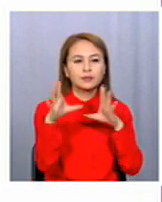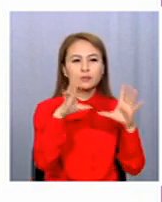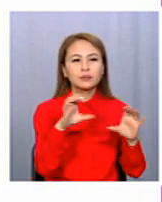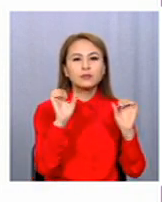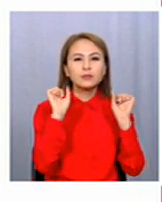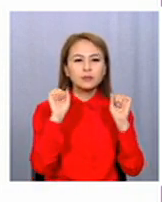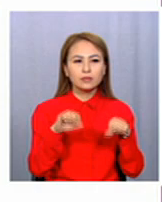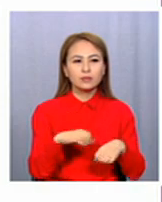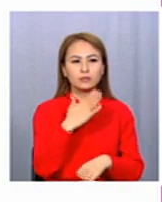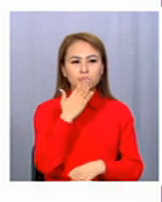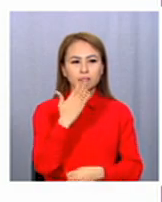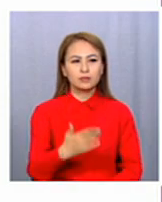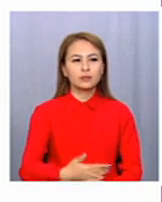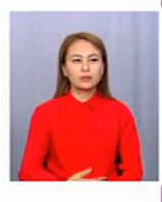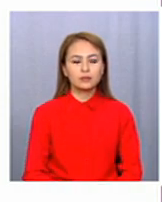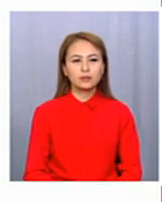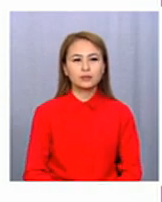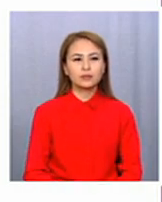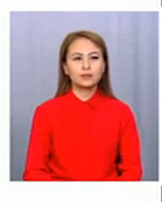ма?